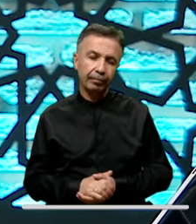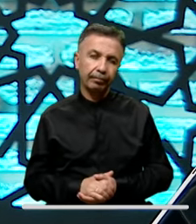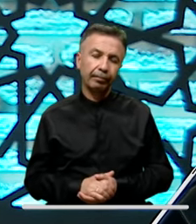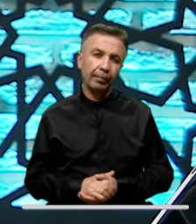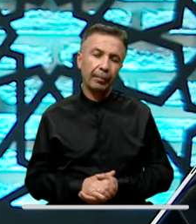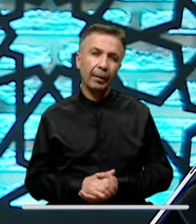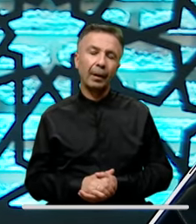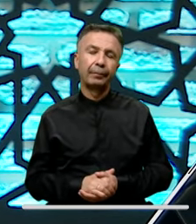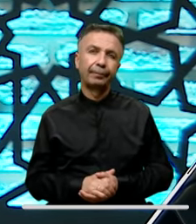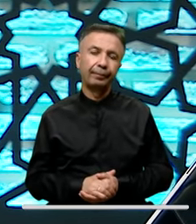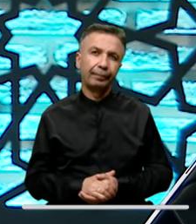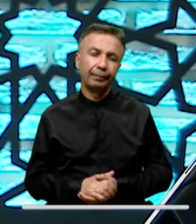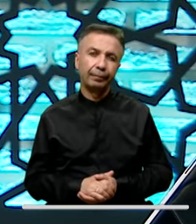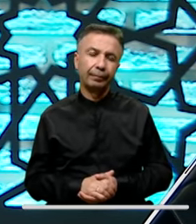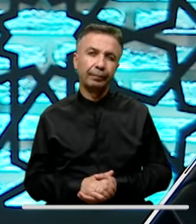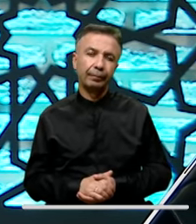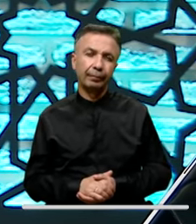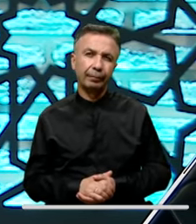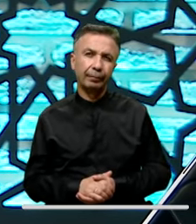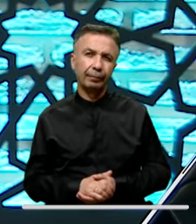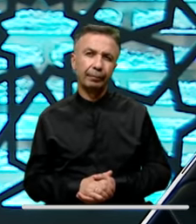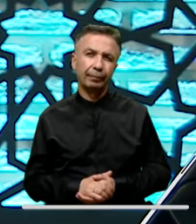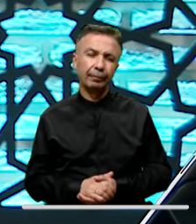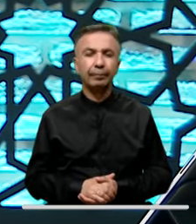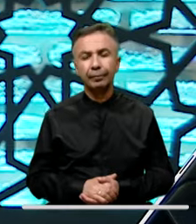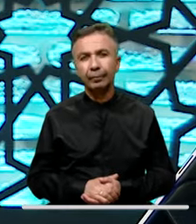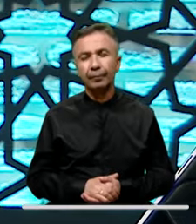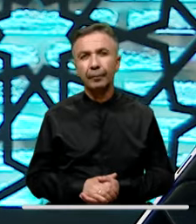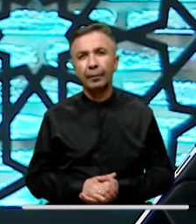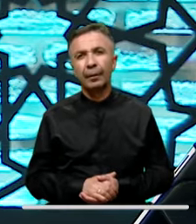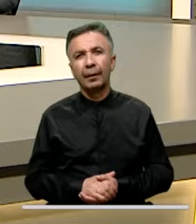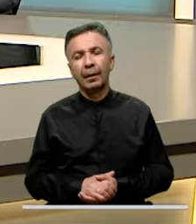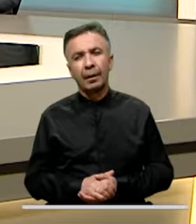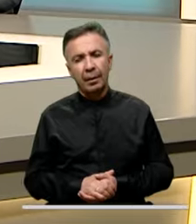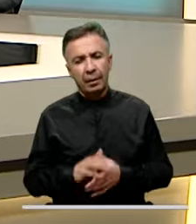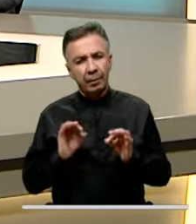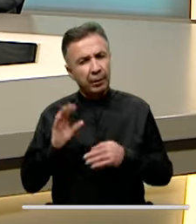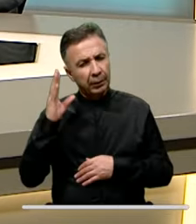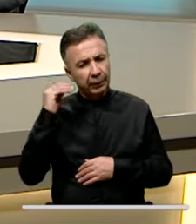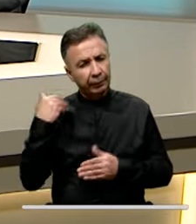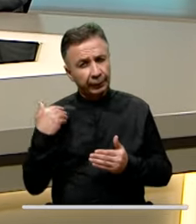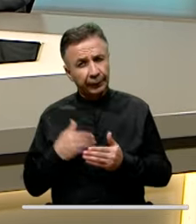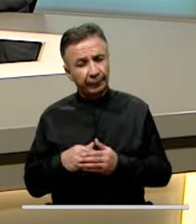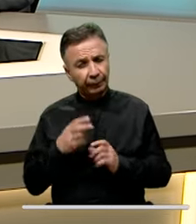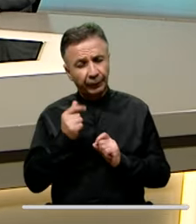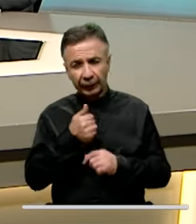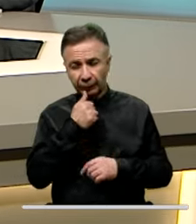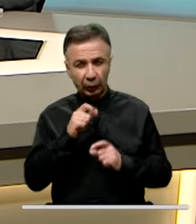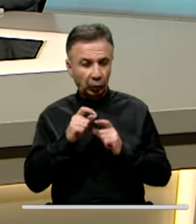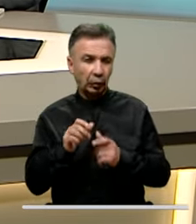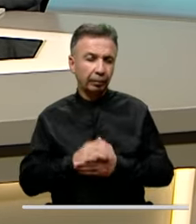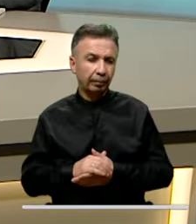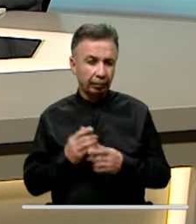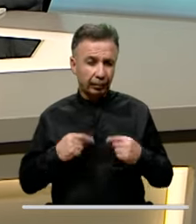tekraren selam iletiyorum. Hayırlı akşamlar, Antalya'da selam olsun. Şimdi anladığım kadarıyla Özcan Bey aslında şunu demek istiyor. Hocam,